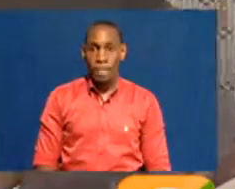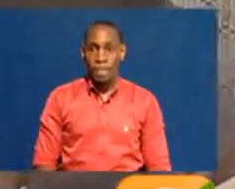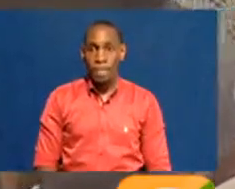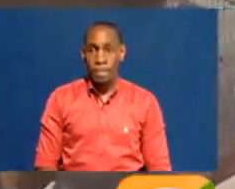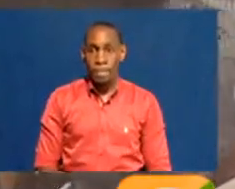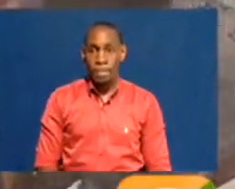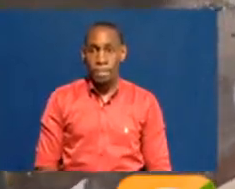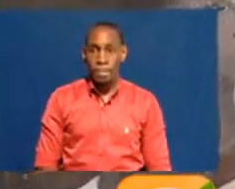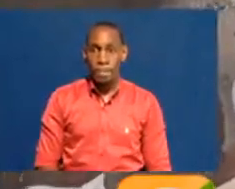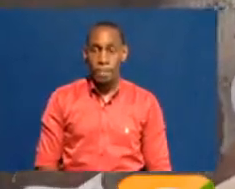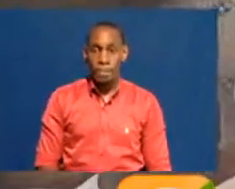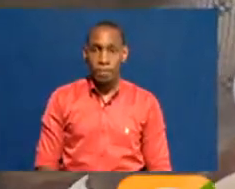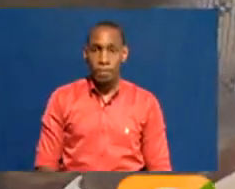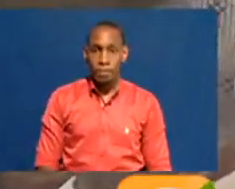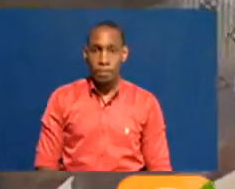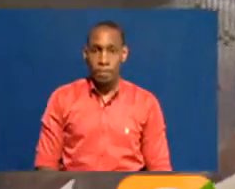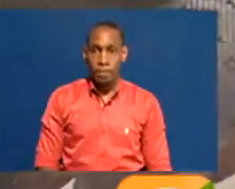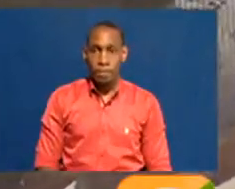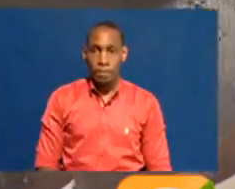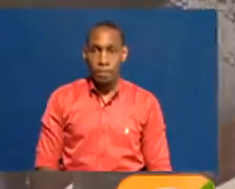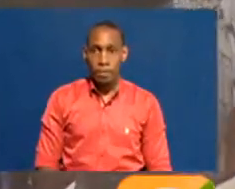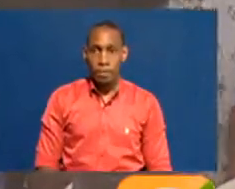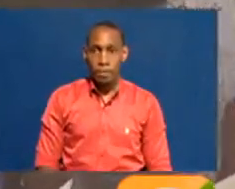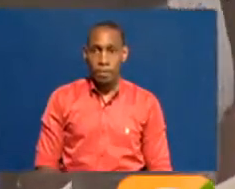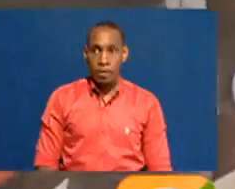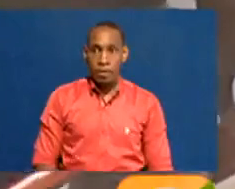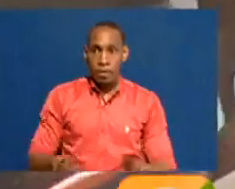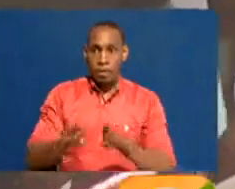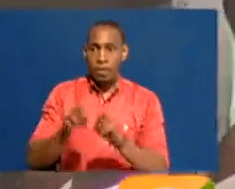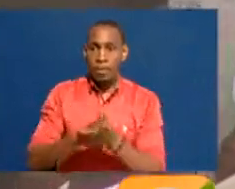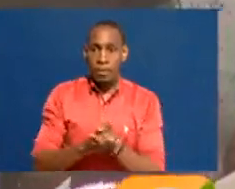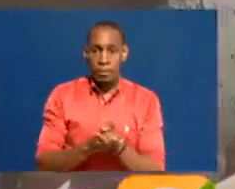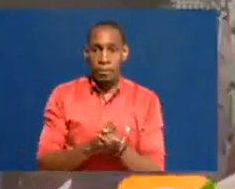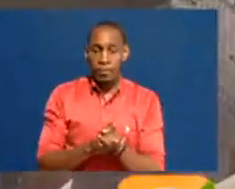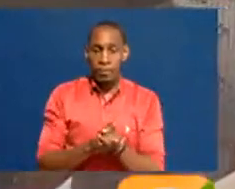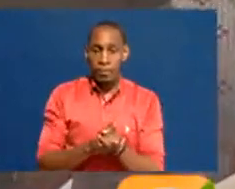Vile whistleblower yule jamaa ambaye amepiga parapanda